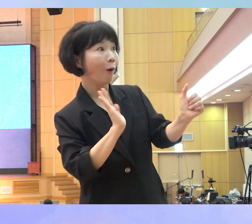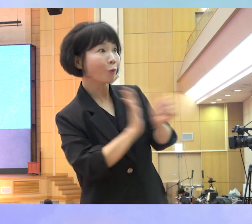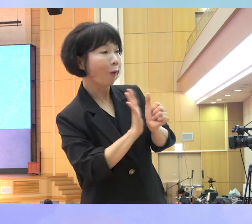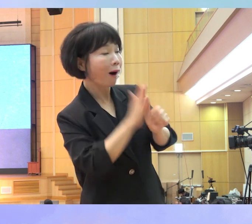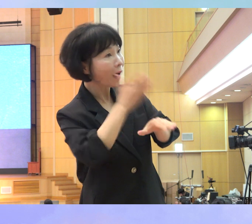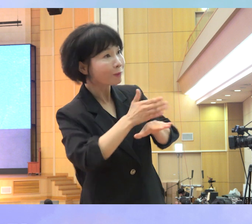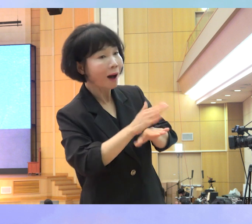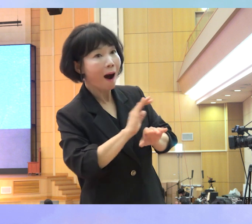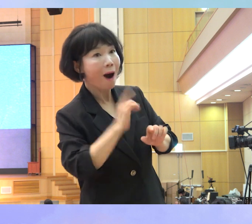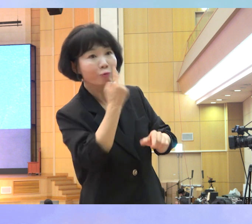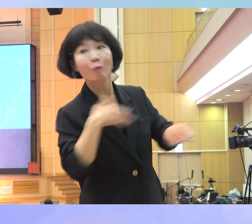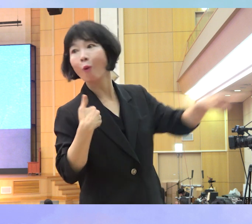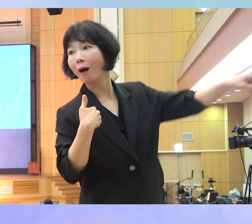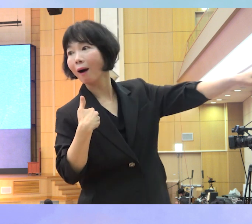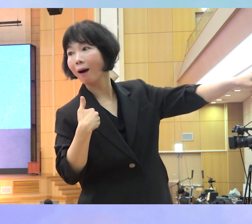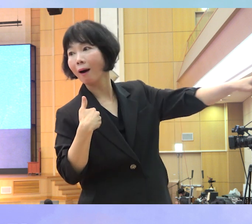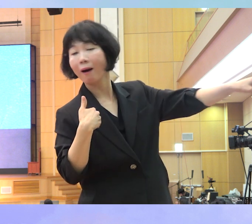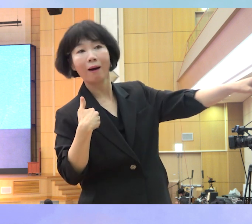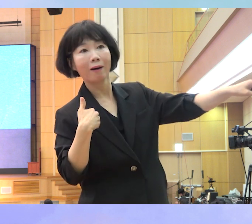여러분도 그런단 말이에요.